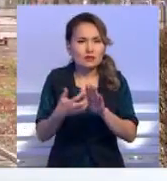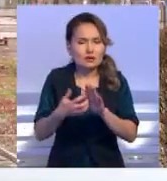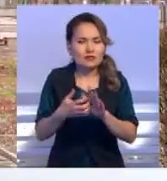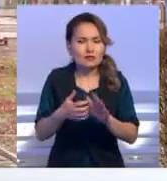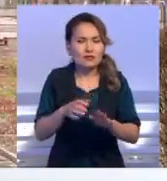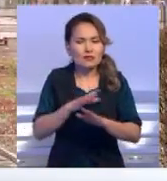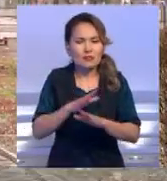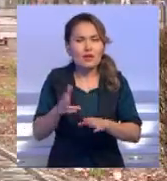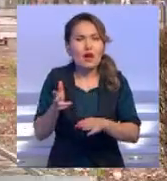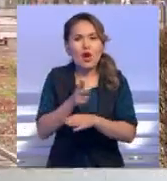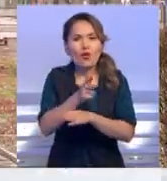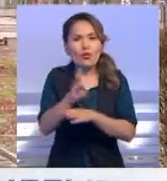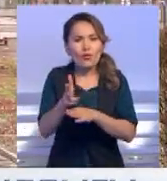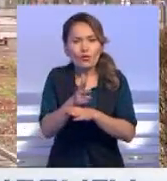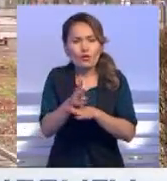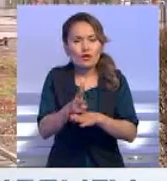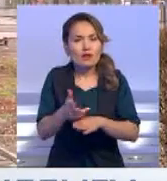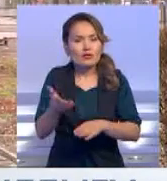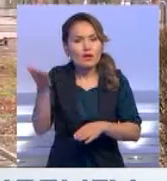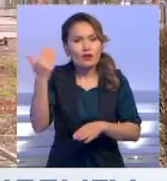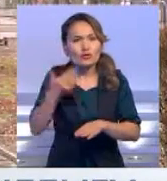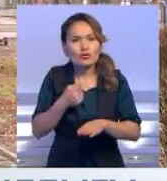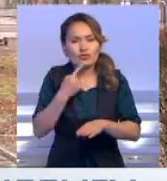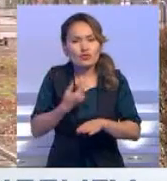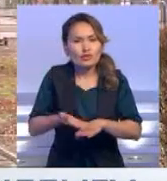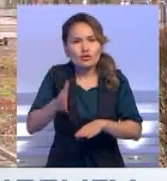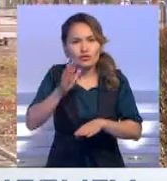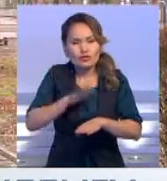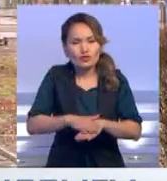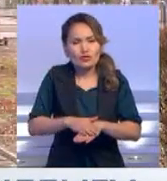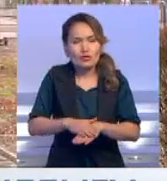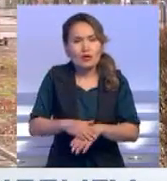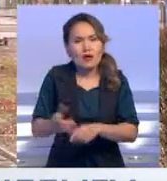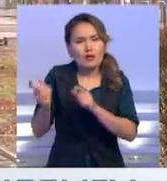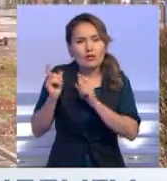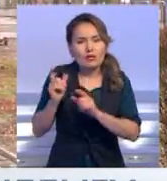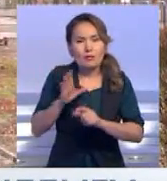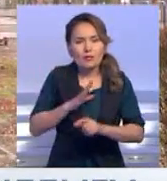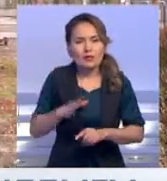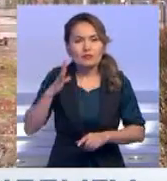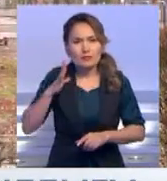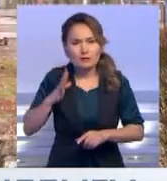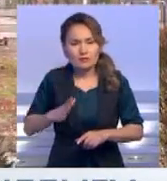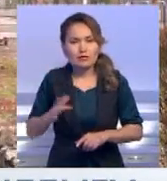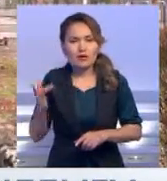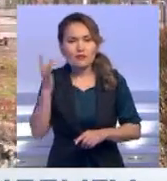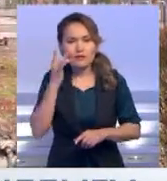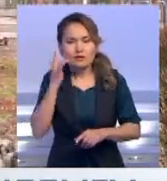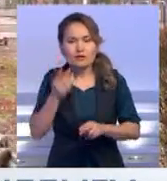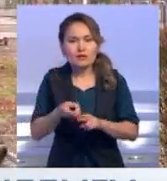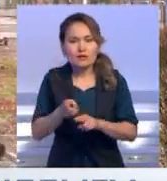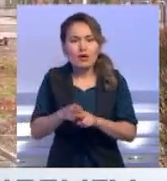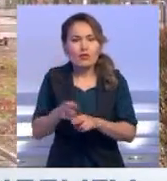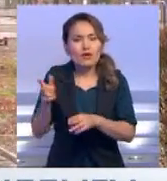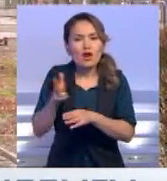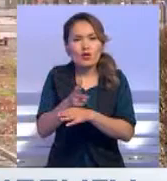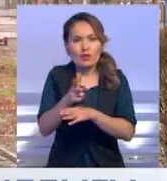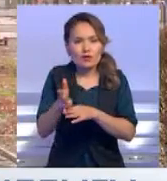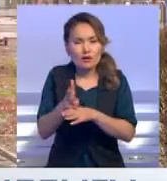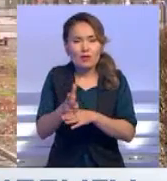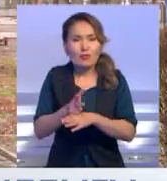болды. 12 метр пленка беретін, бұл 10-12 минут түсіруге жетеді. Соғанда жақсы кадрлар түсіріп, керемет сюжеттер шығарып